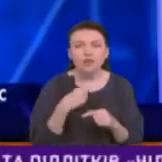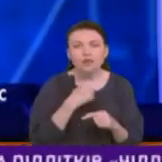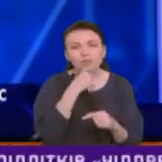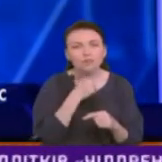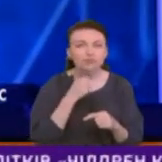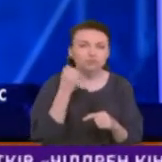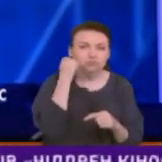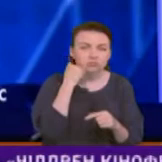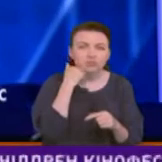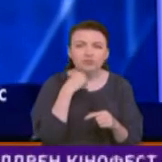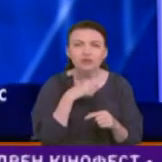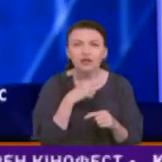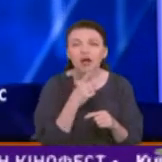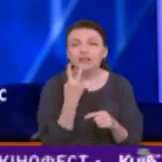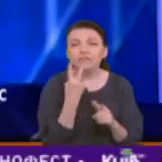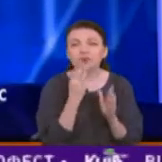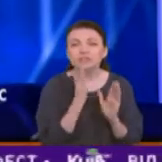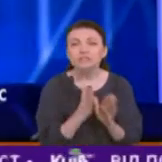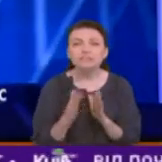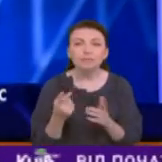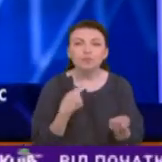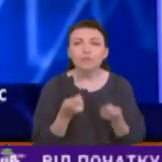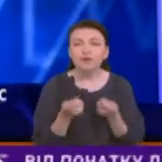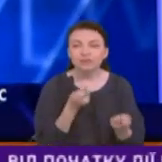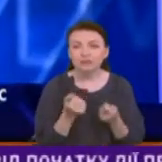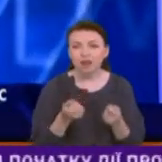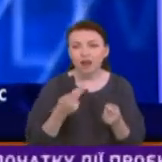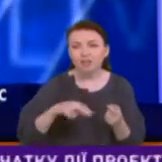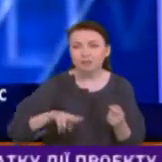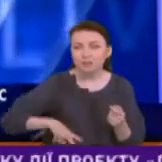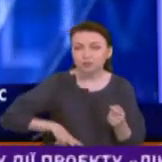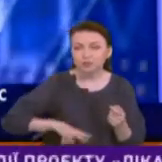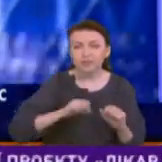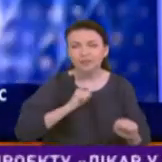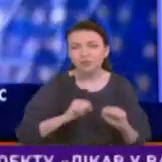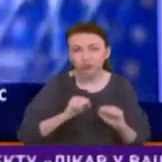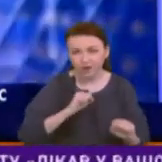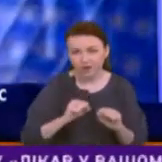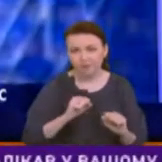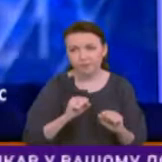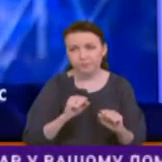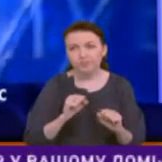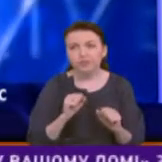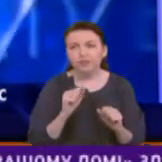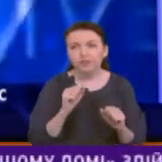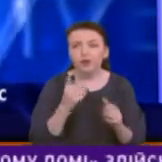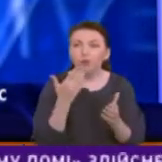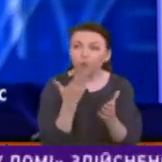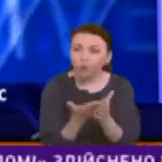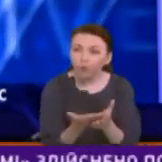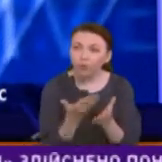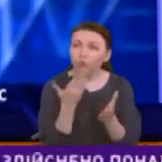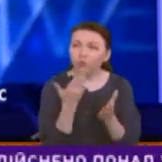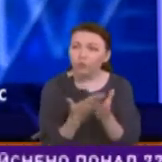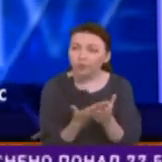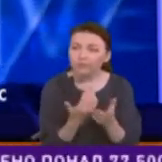конфлікт двох систем, напевно, управління, адміністрування, керування, двох способів нарешті життя. От